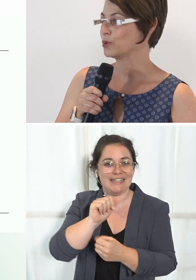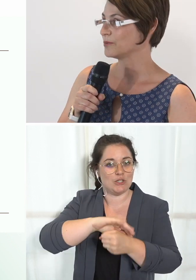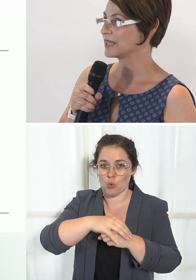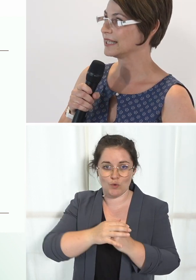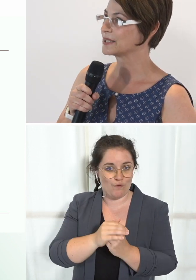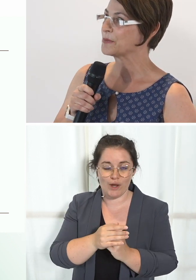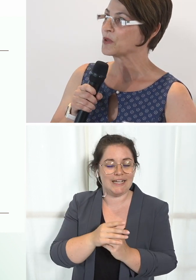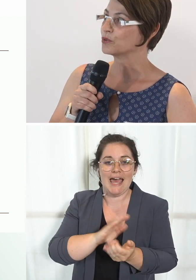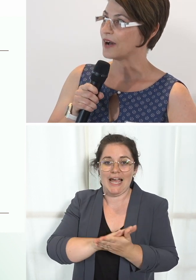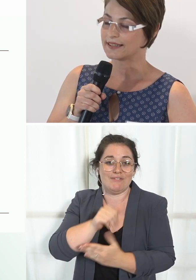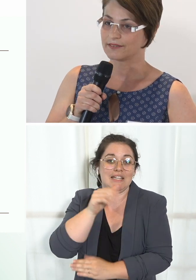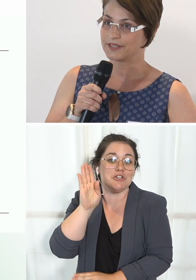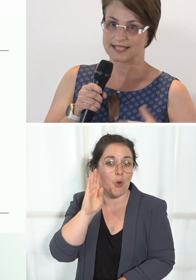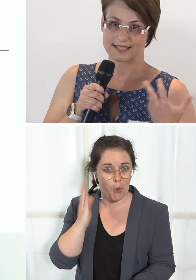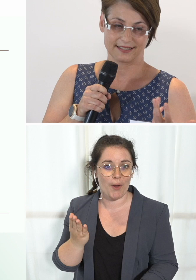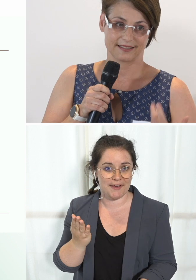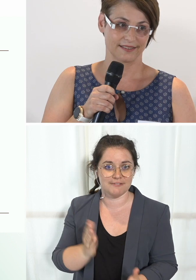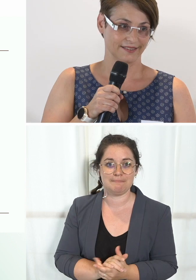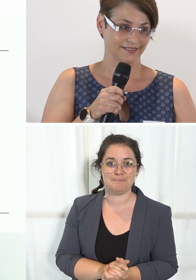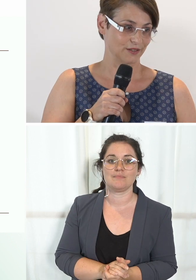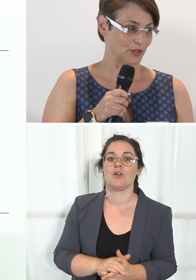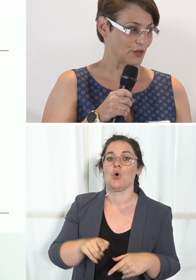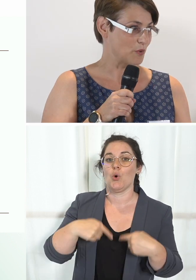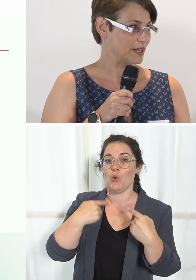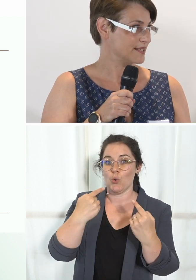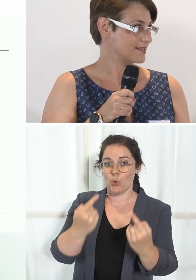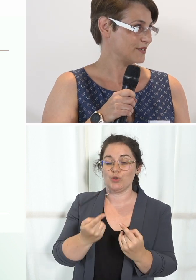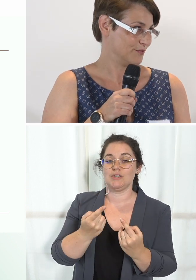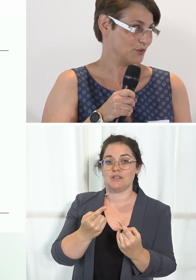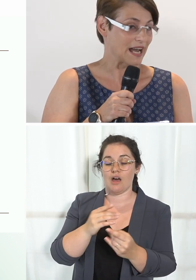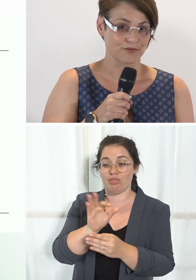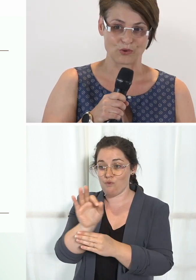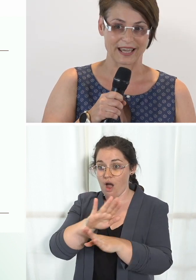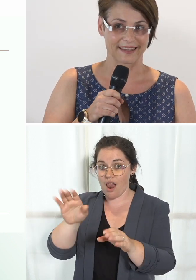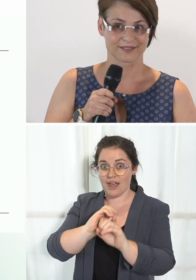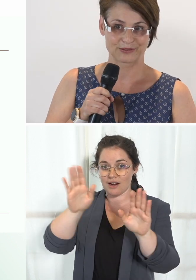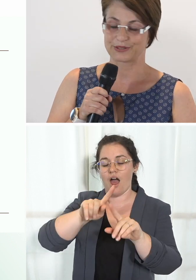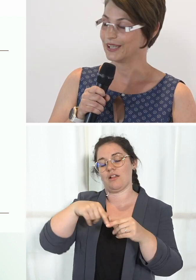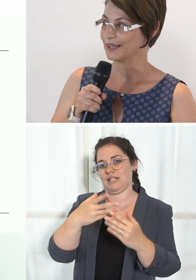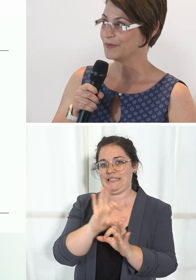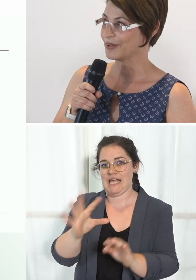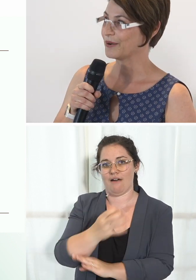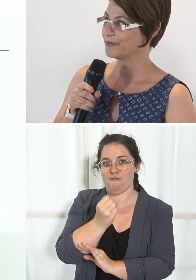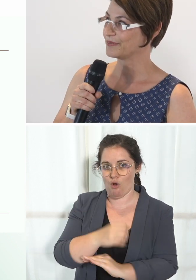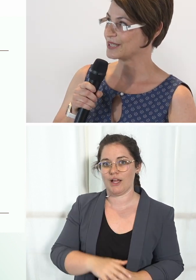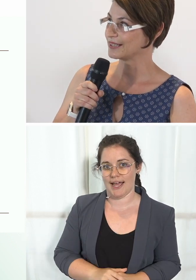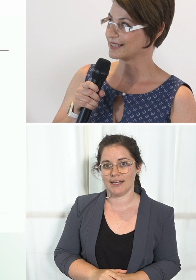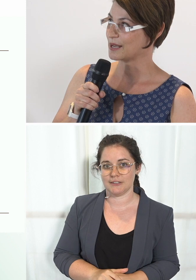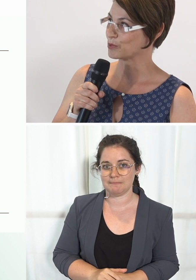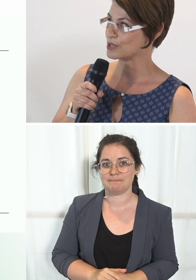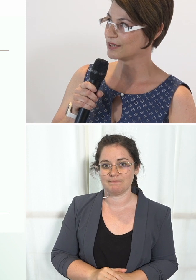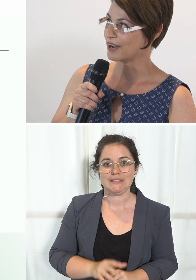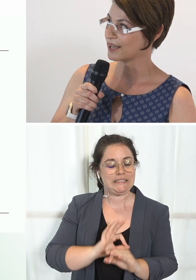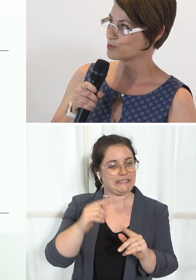sondern die hört mich nicht, und war dann, wie das durchgekommen ist, total erfolgreich, und ja, sind